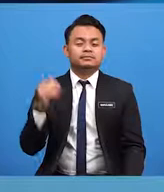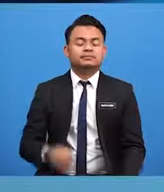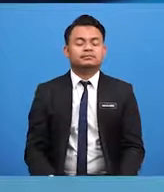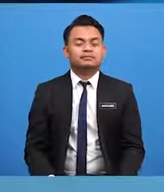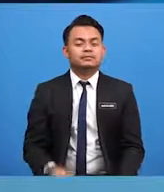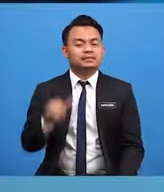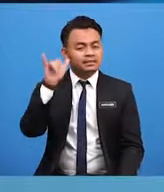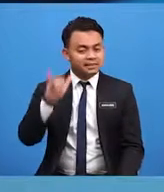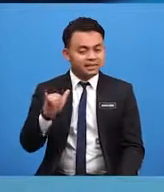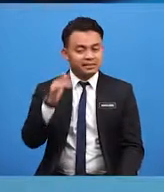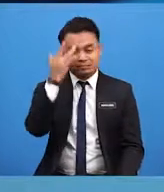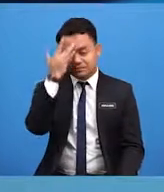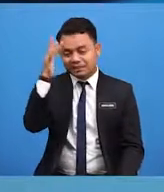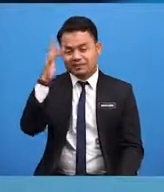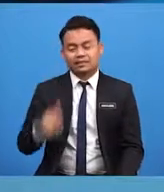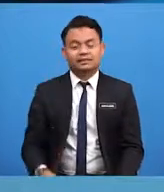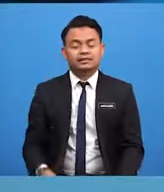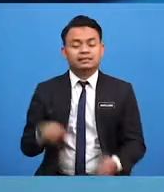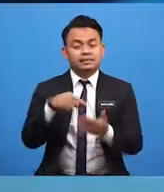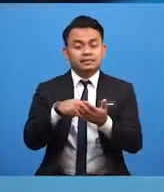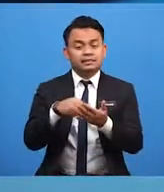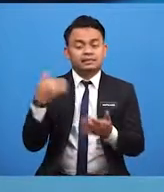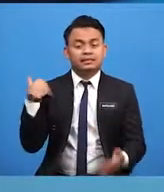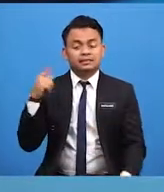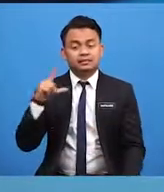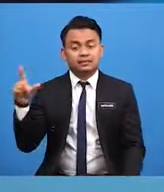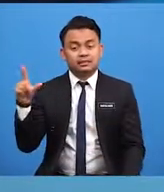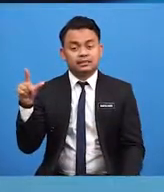Ya, pandai. Ini adalah kek ayam.